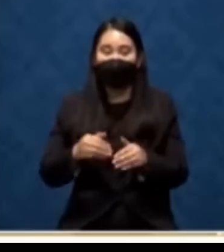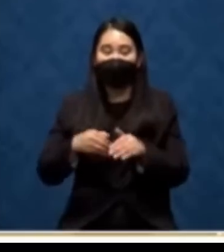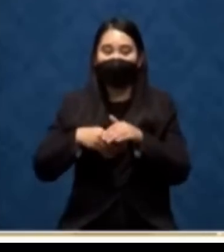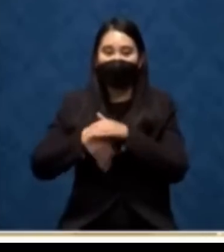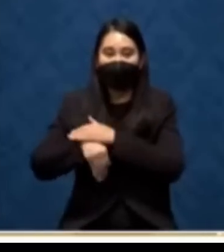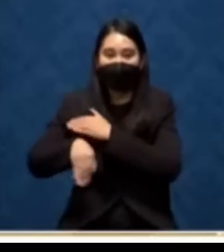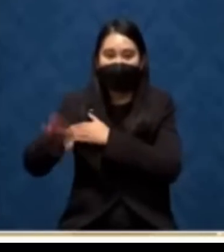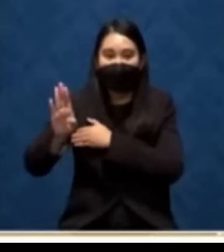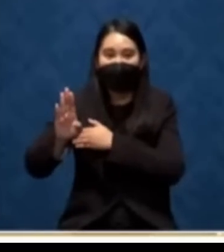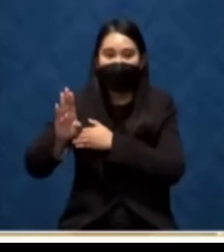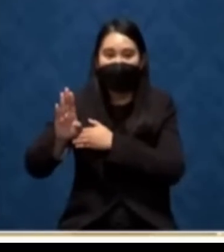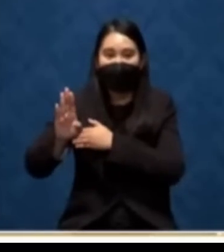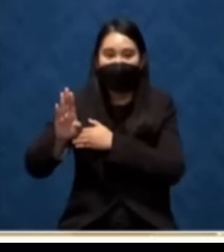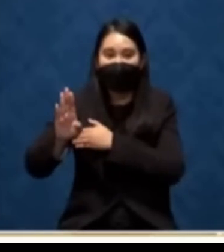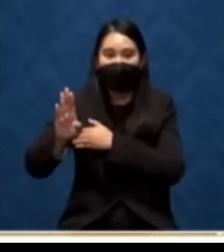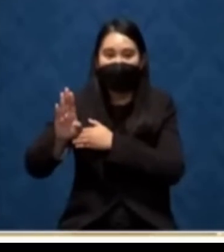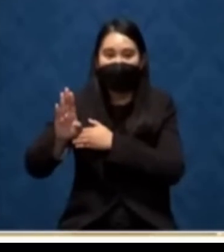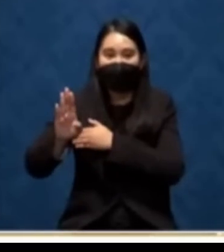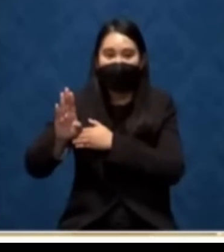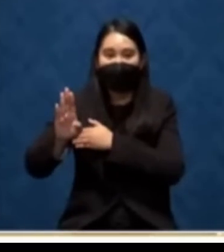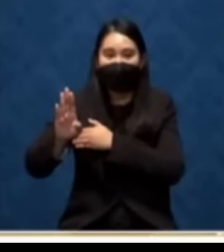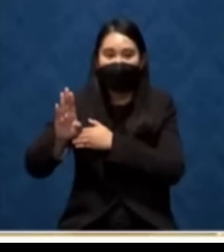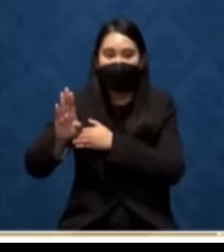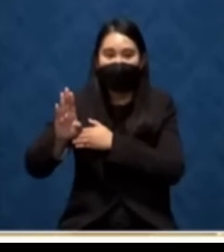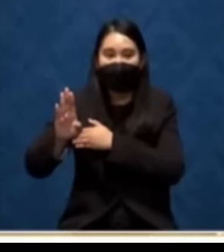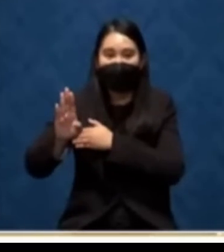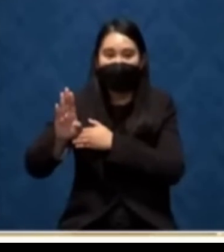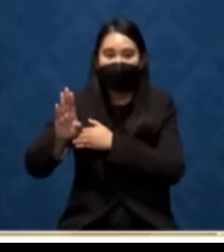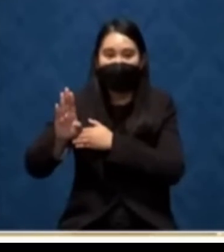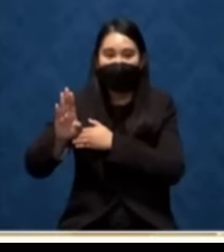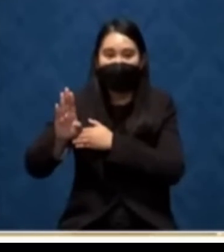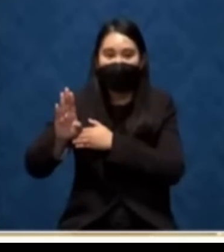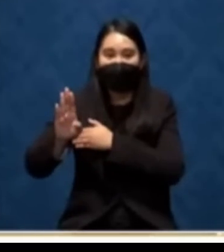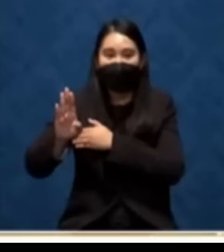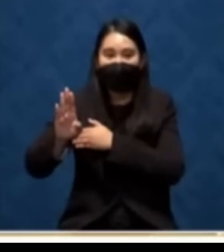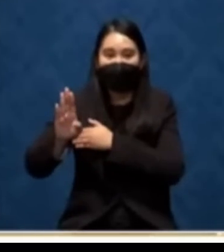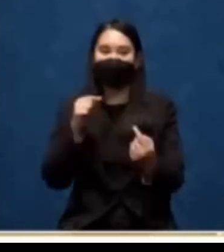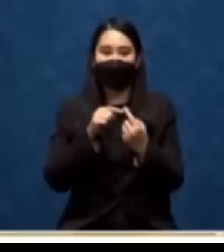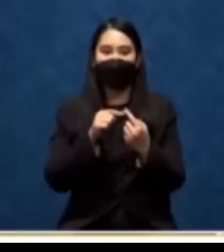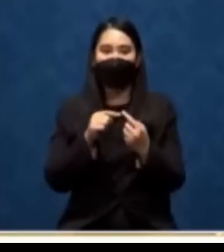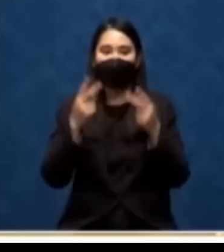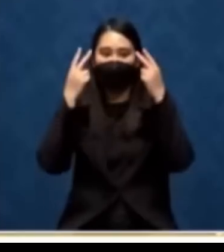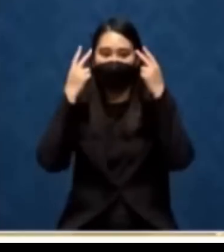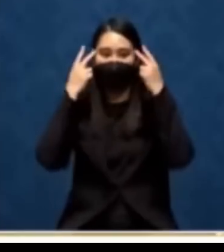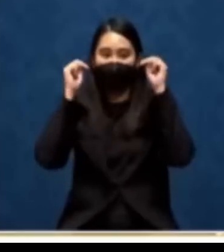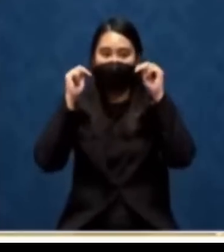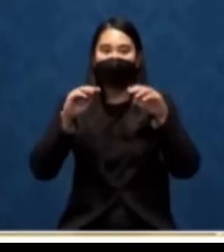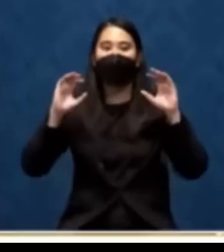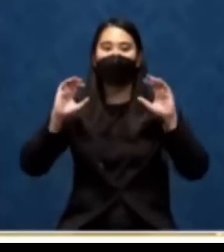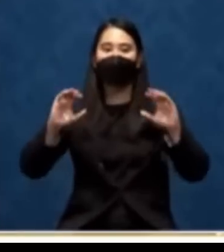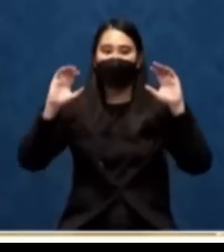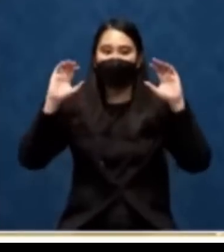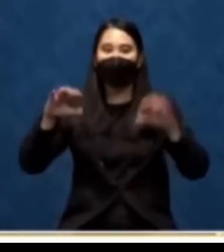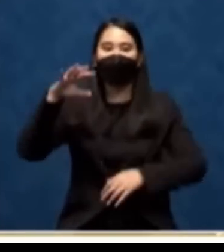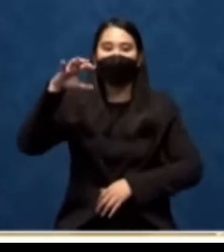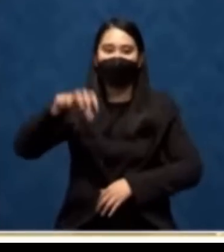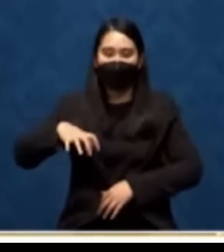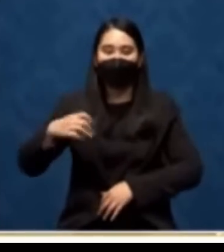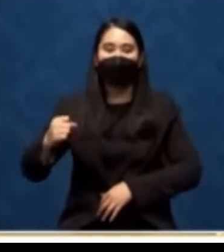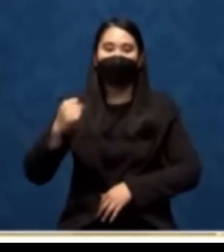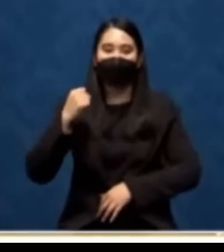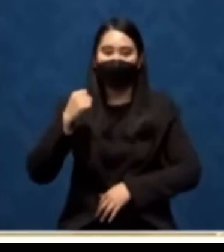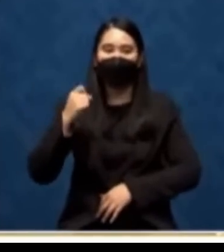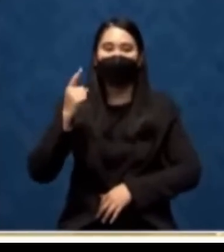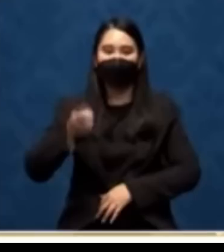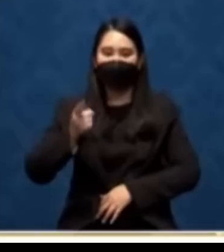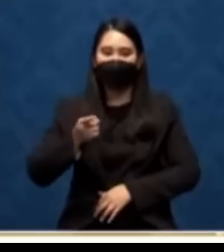บหนีนี่เป็นหน้าที่ความรับผิดชอบโดยตรงของนายกของรัฐบาลของหน่วยงานความมั่นคงแ